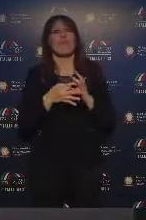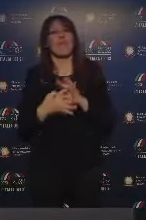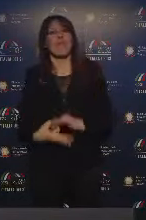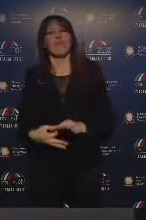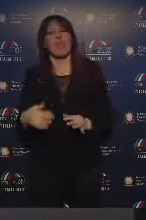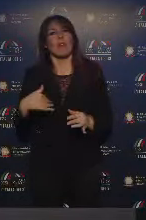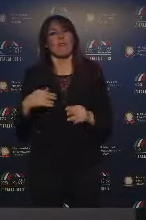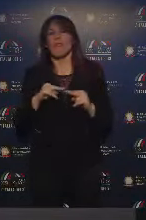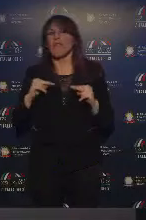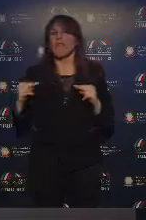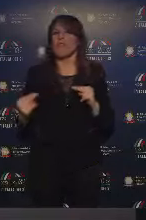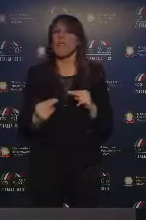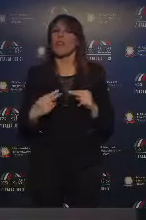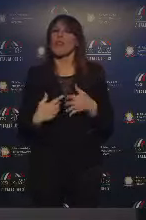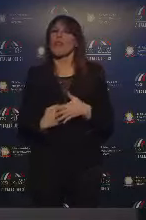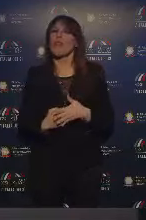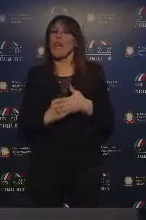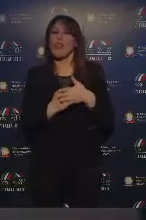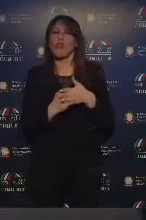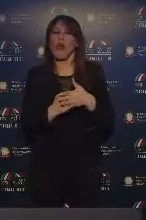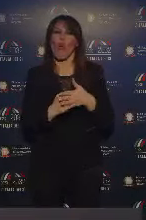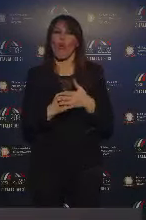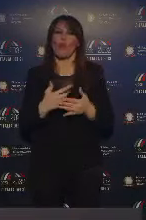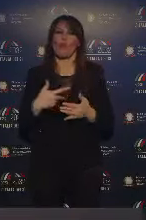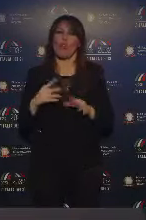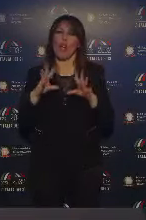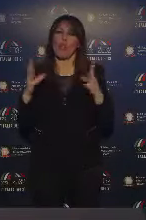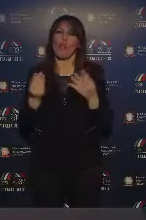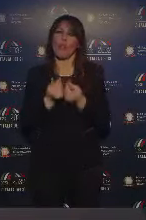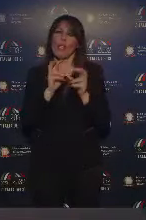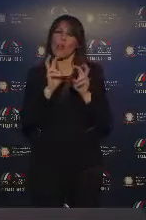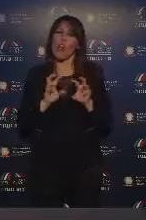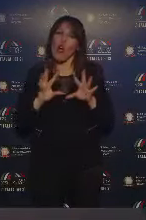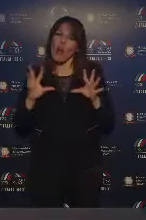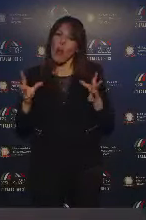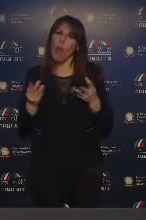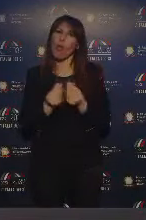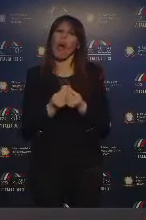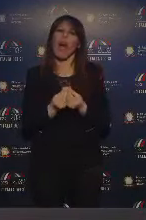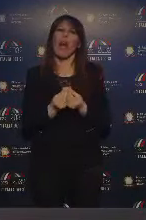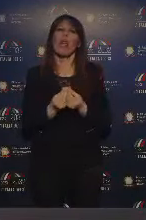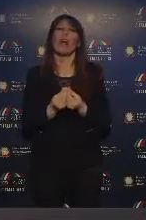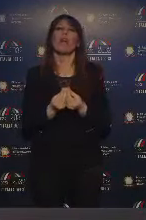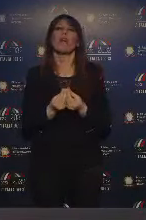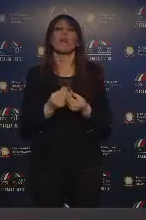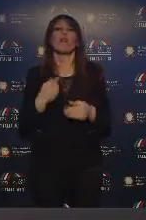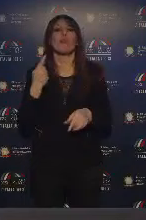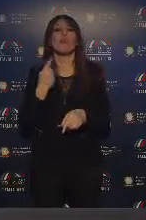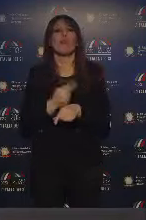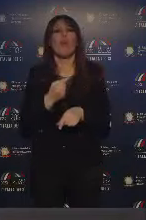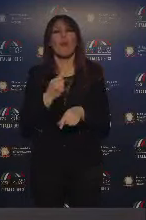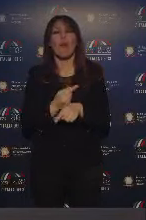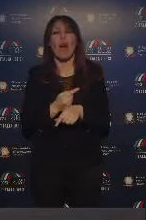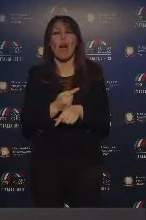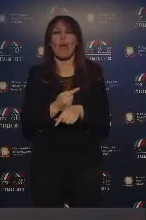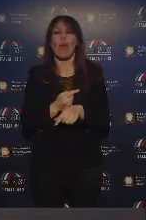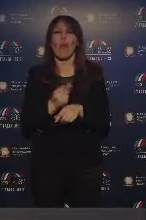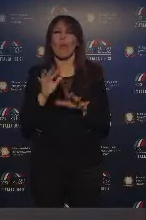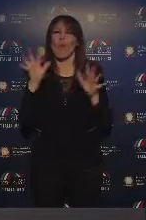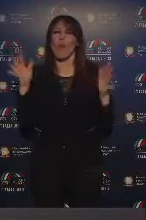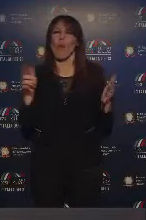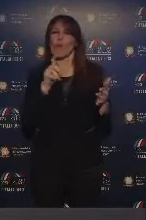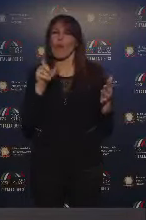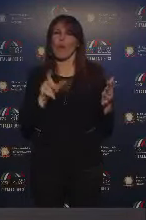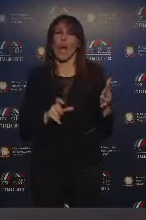sostenitore del fatto che nel pacchetto energetico globale non possiamo essere uno dei pochi grandi paesi al mondo che